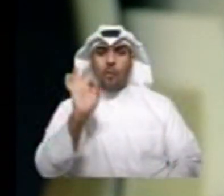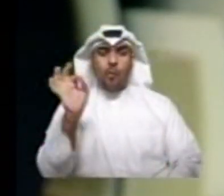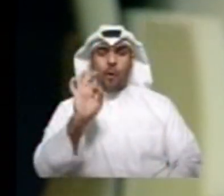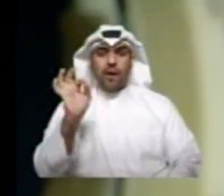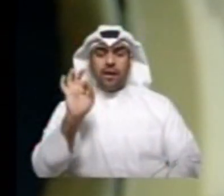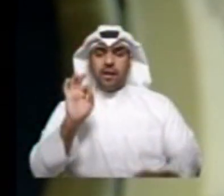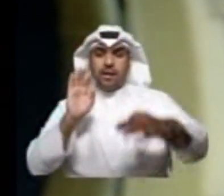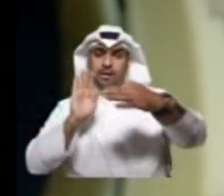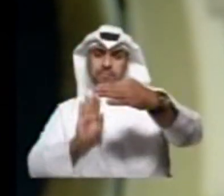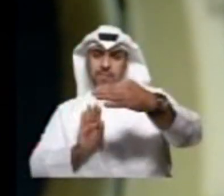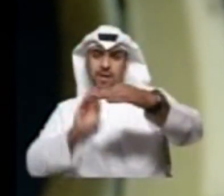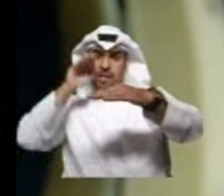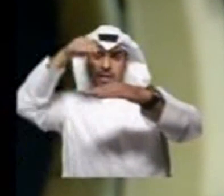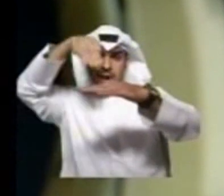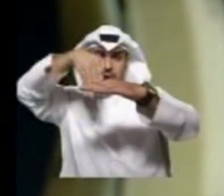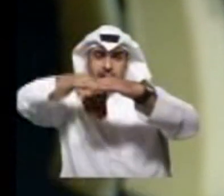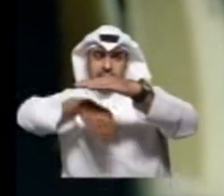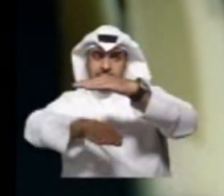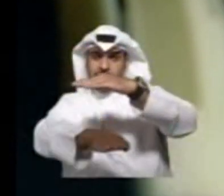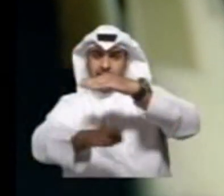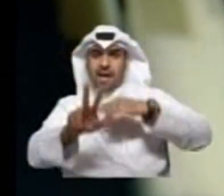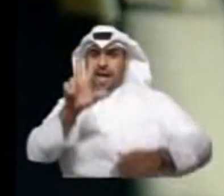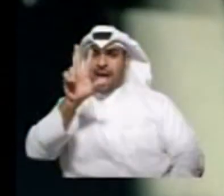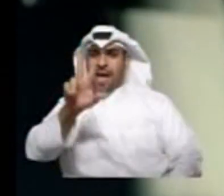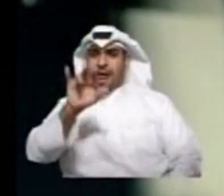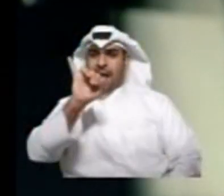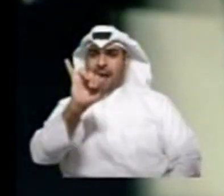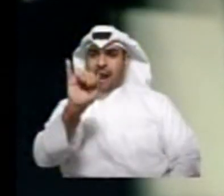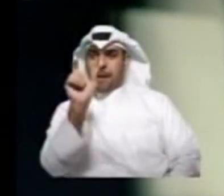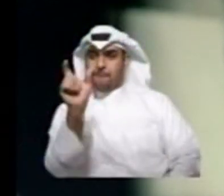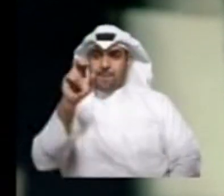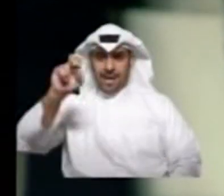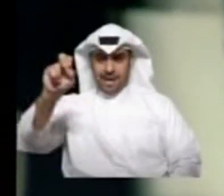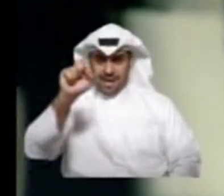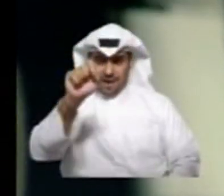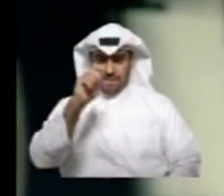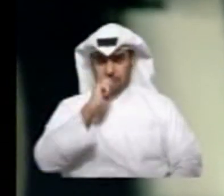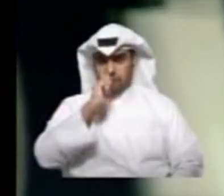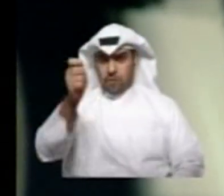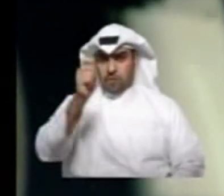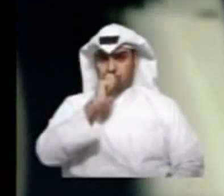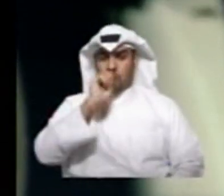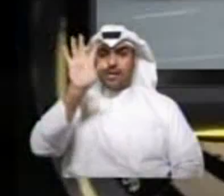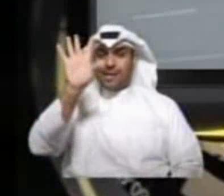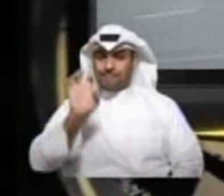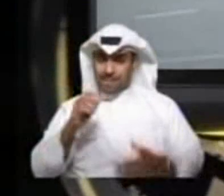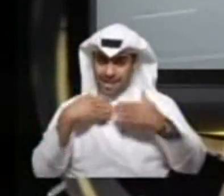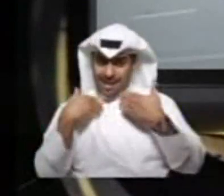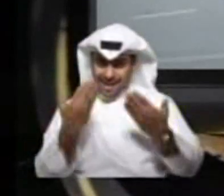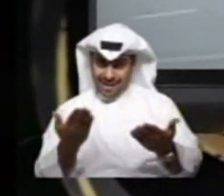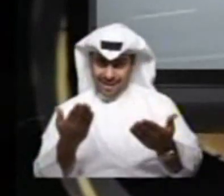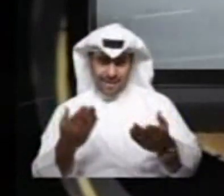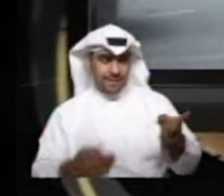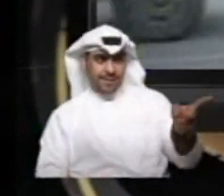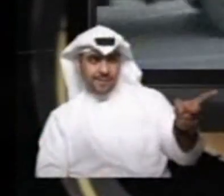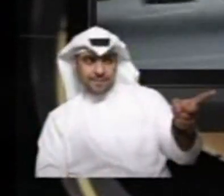مراسلنا عبد العزيز حسين. أنت الآن أول شيء مساء الخير عبد العزيز، أنت الآن في عند نفق المنقف،